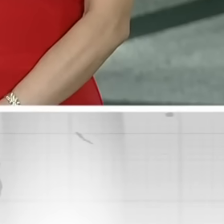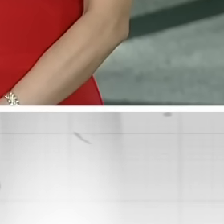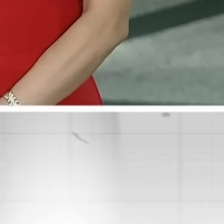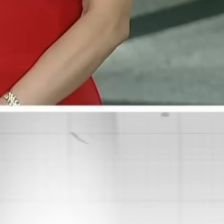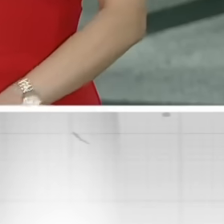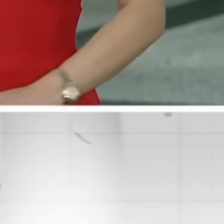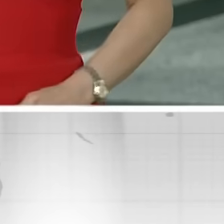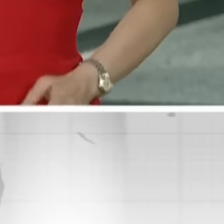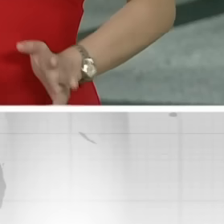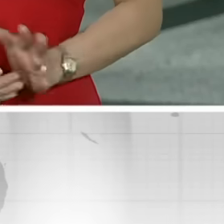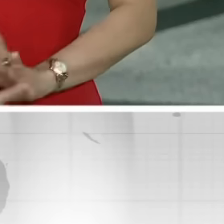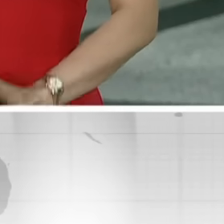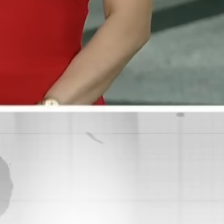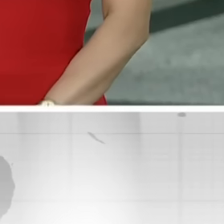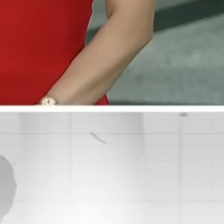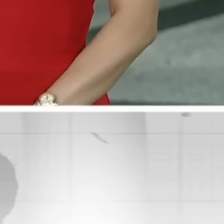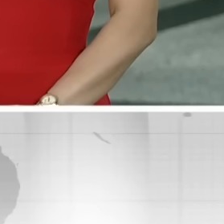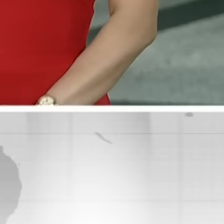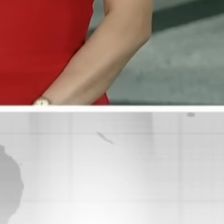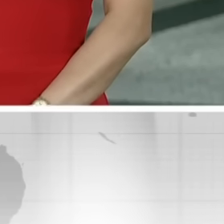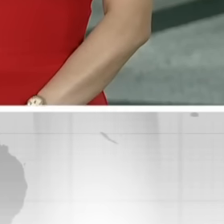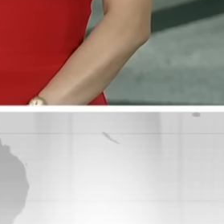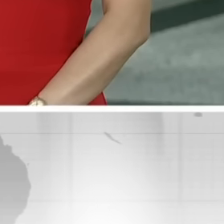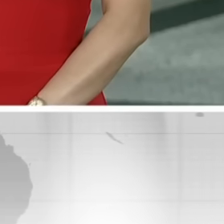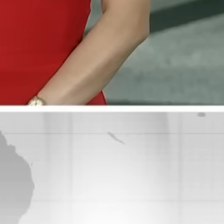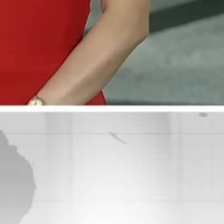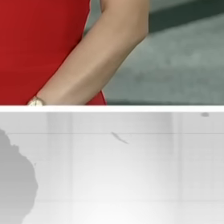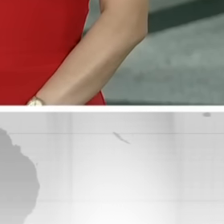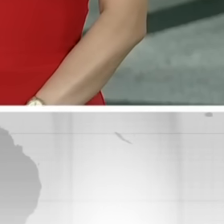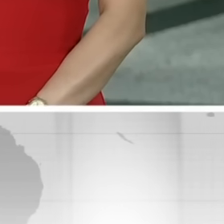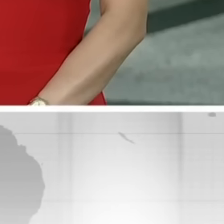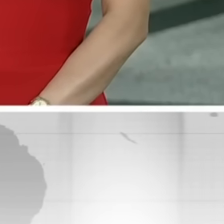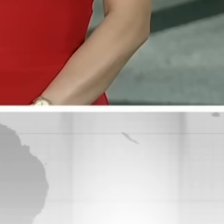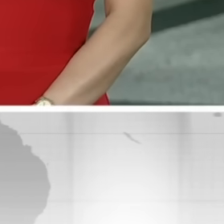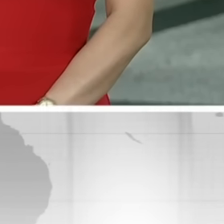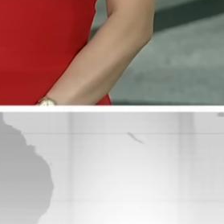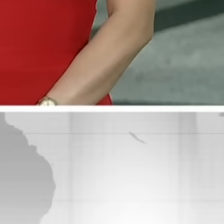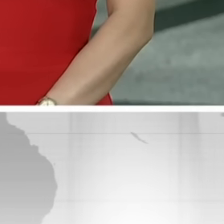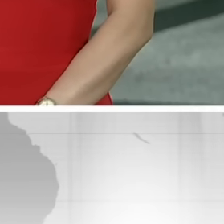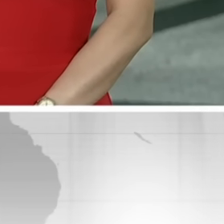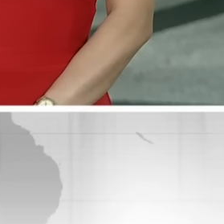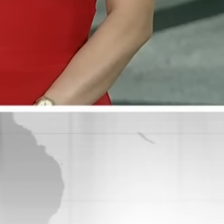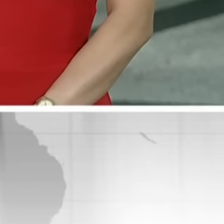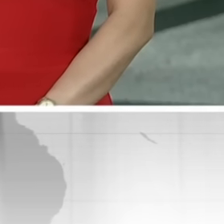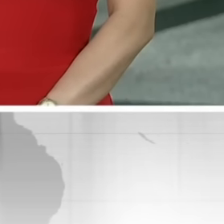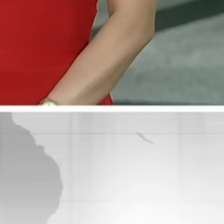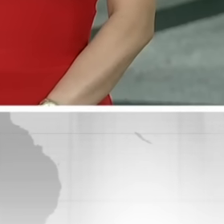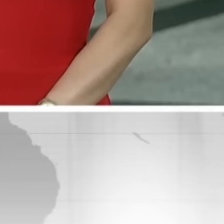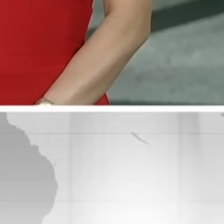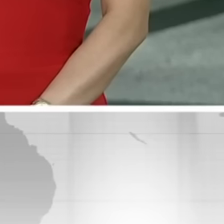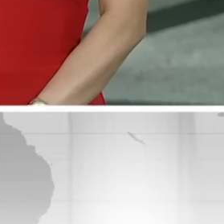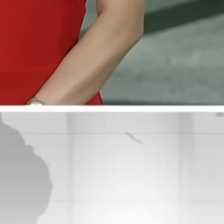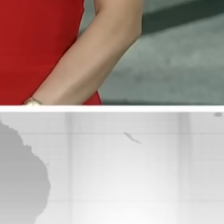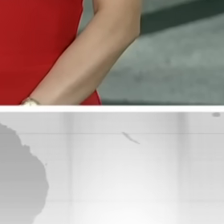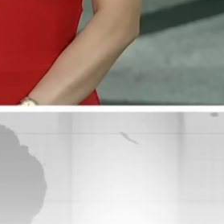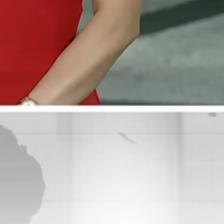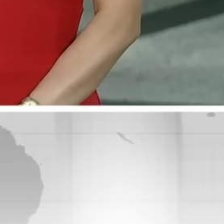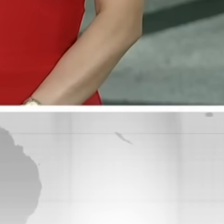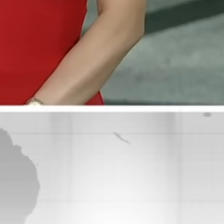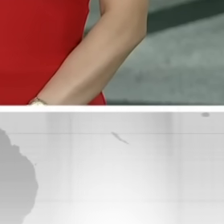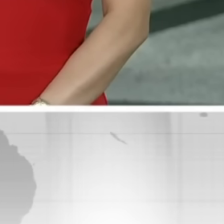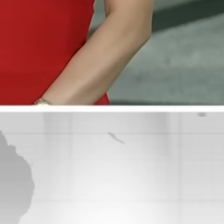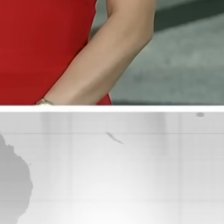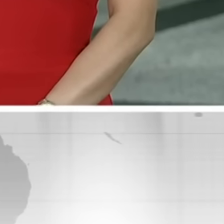Saints Day. So, ating tandaan ang ating mga mahal sa buhay sa araw na ito. At yan ang mga balitang binantayan